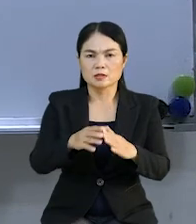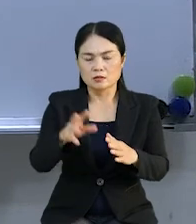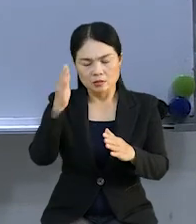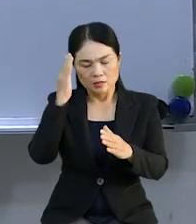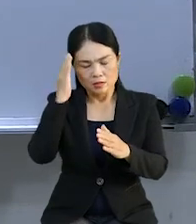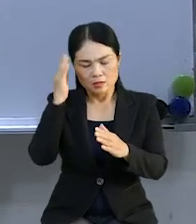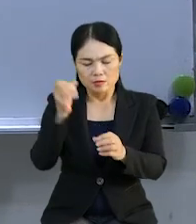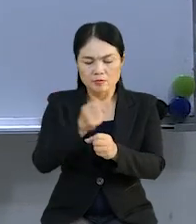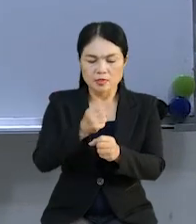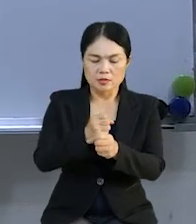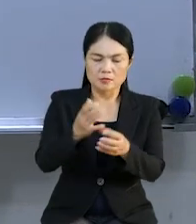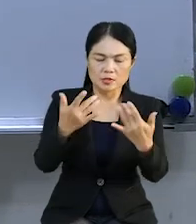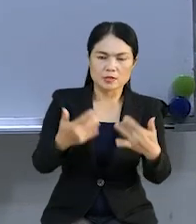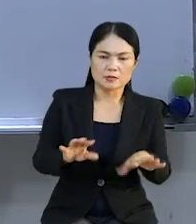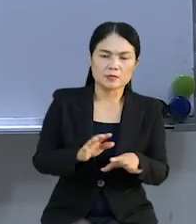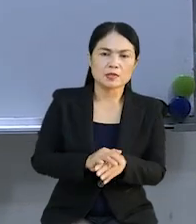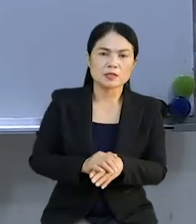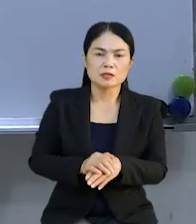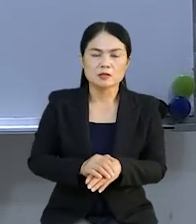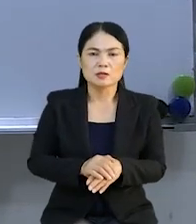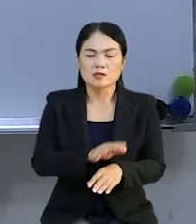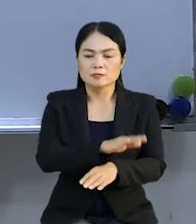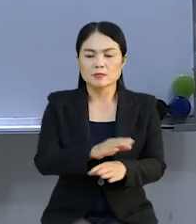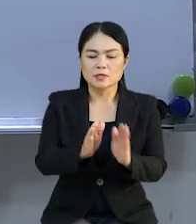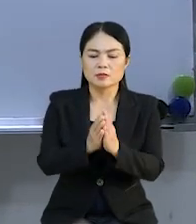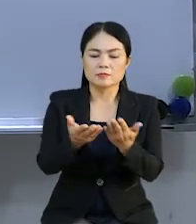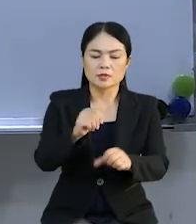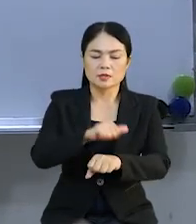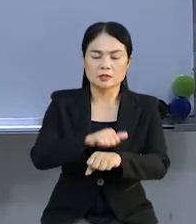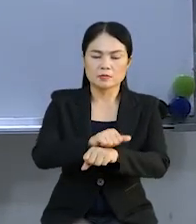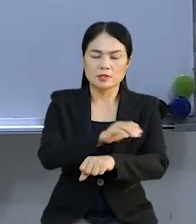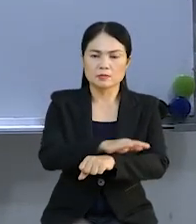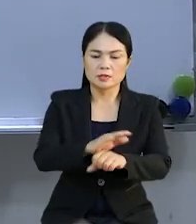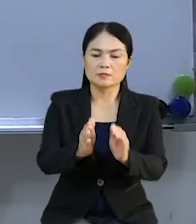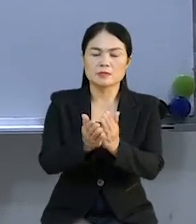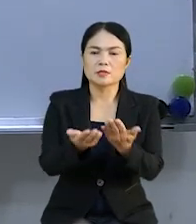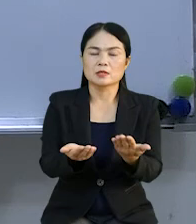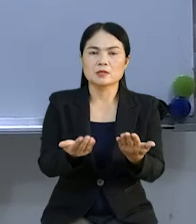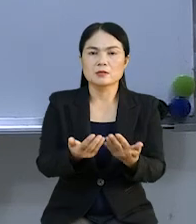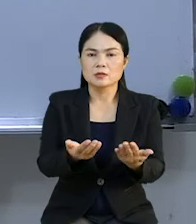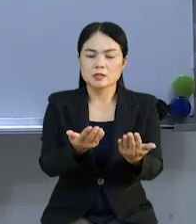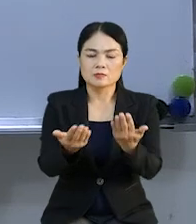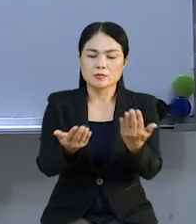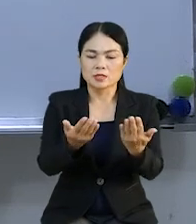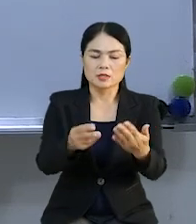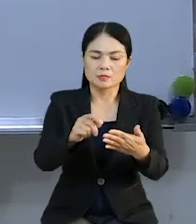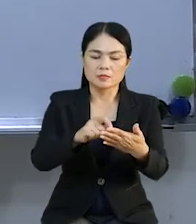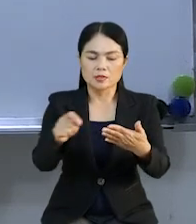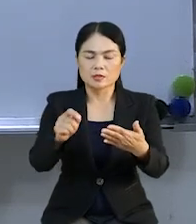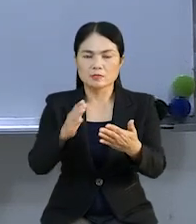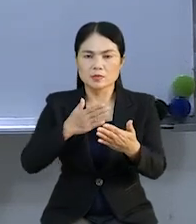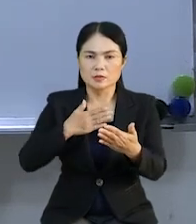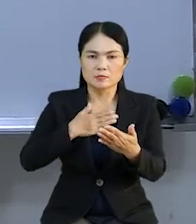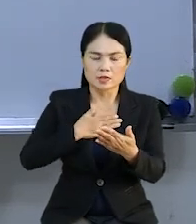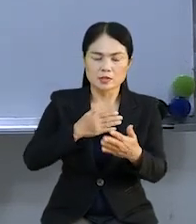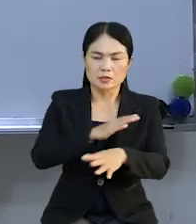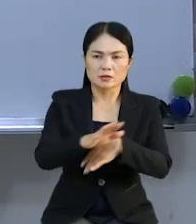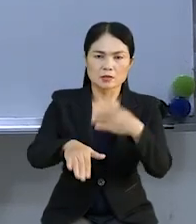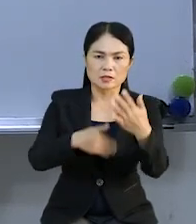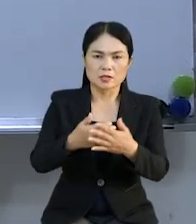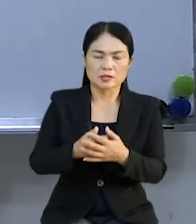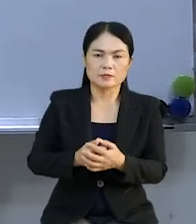មថាកូនបានធ្វើរួចរាល់ហើយដូច្នេះសូមកូនបើកកិច្ចការផ្ទះរបស់កូនឡើងដើម្បីផ្ទៀងផ្ទាត់កំណែជាមួយលោកគ្រូទាំងអស់